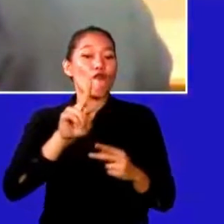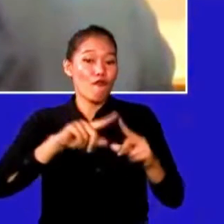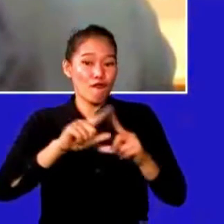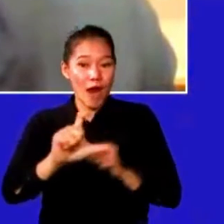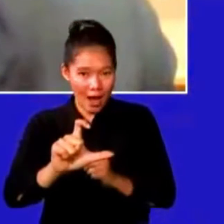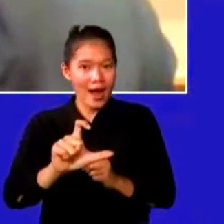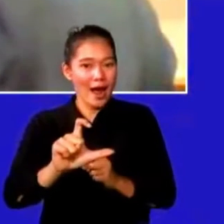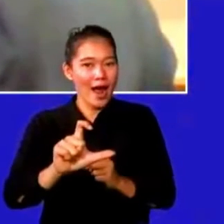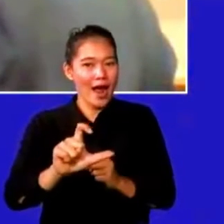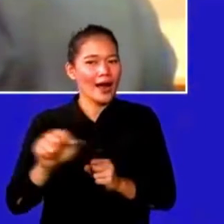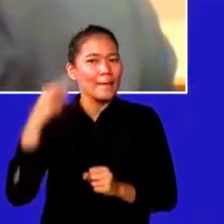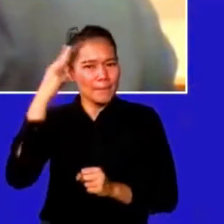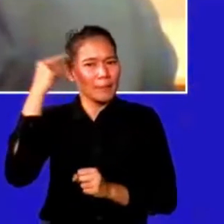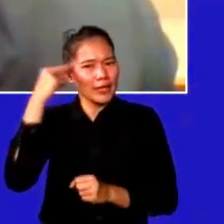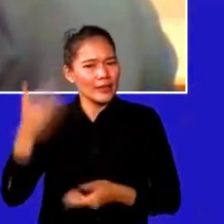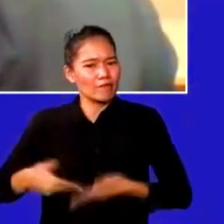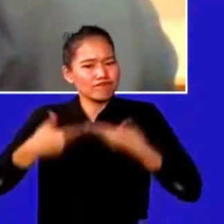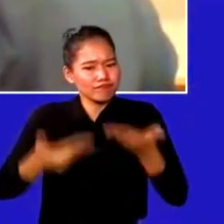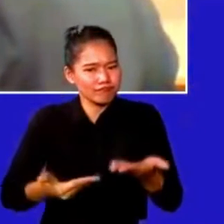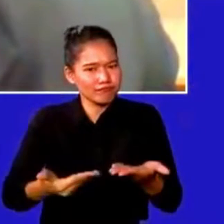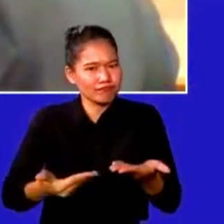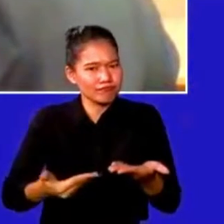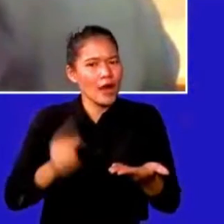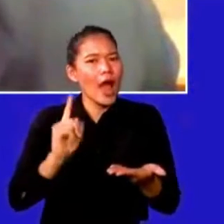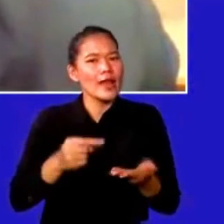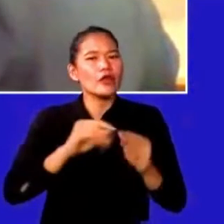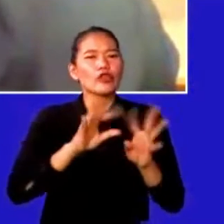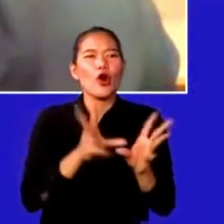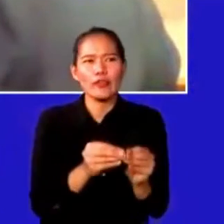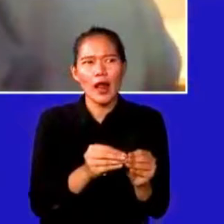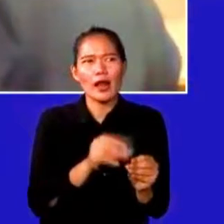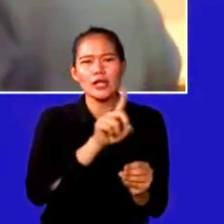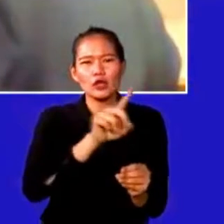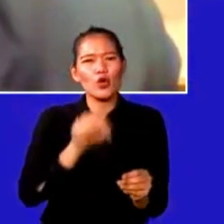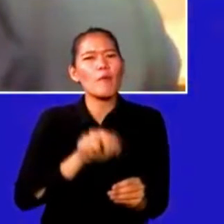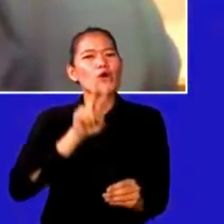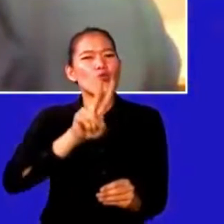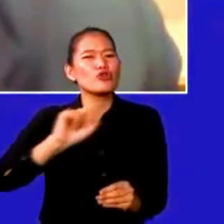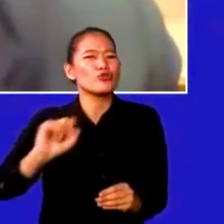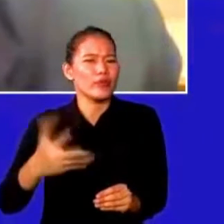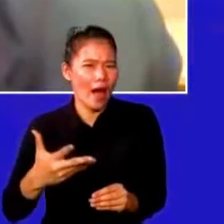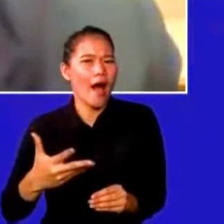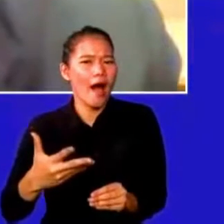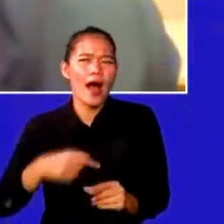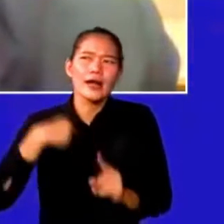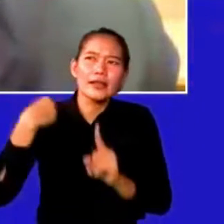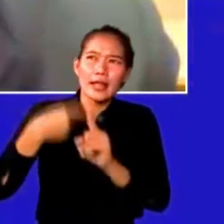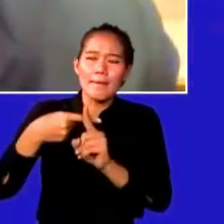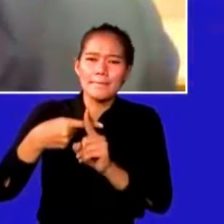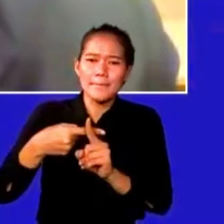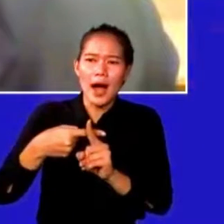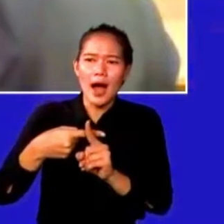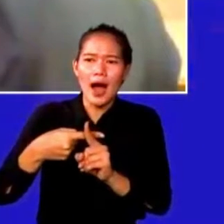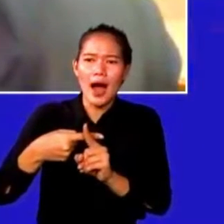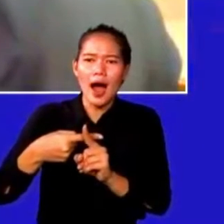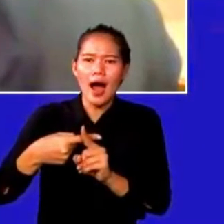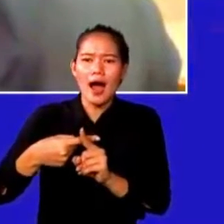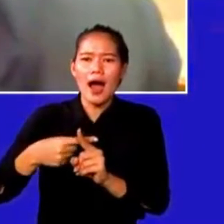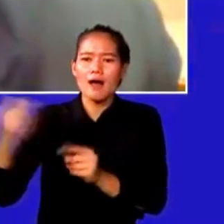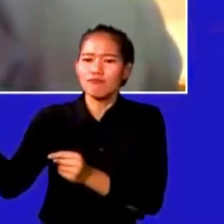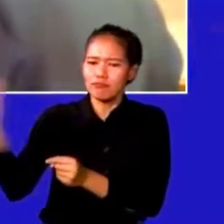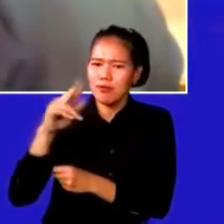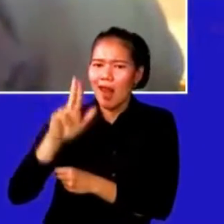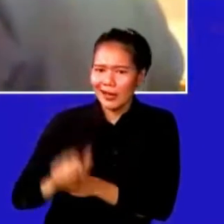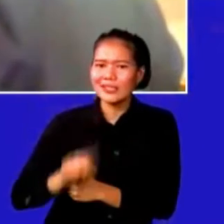yang sudah diajarkan oleh pemerintah yang berjumlah satu koma Ayo kita ditambah kehadiran lagi